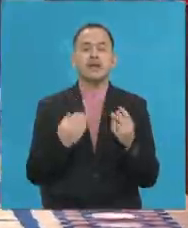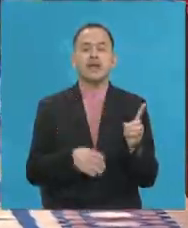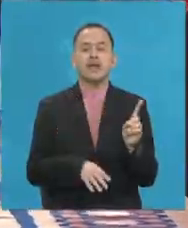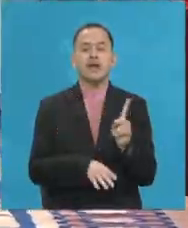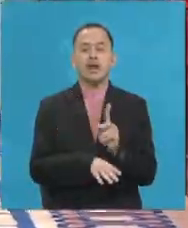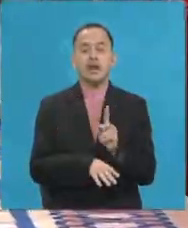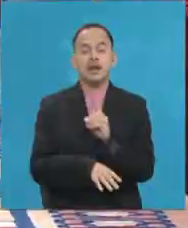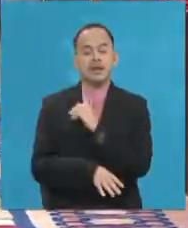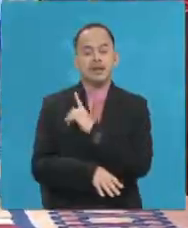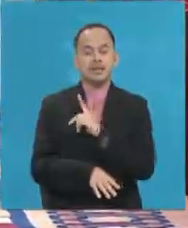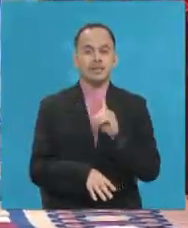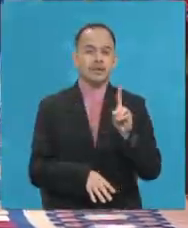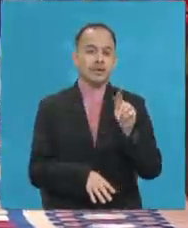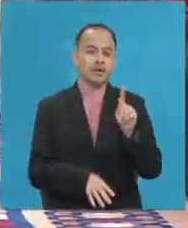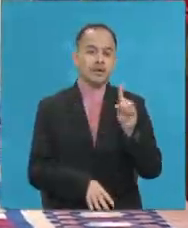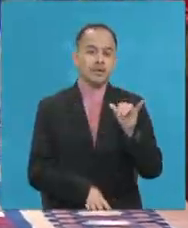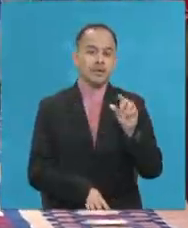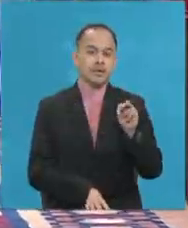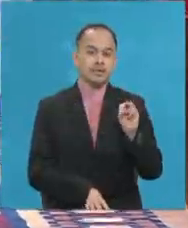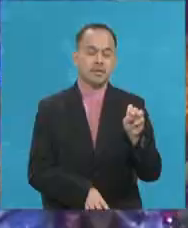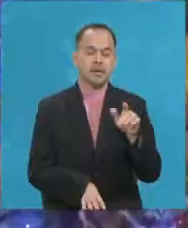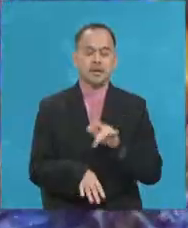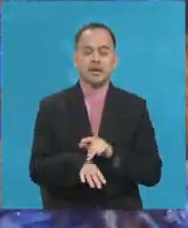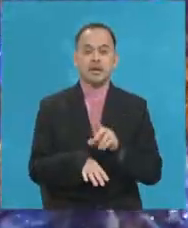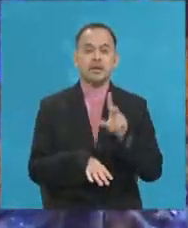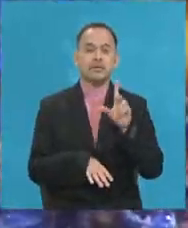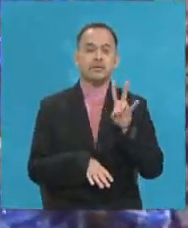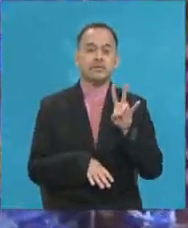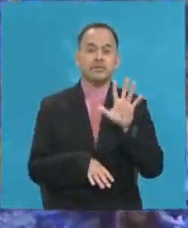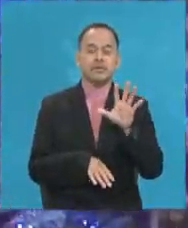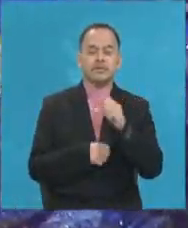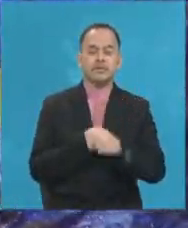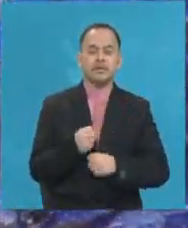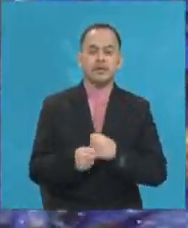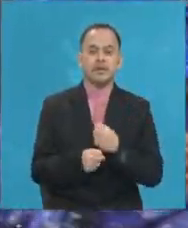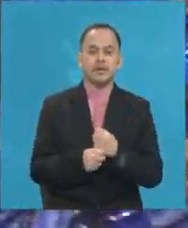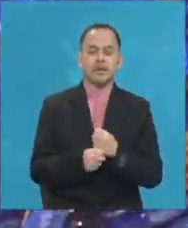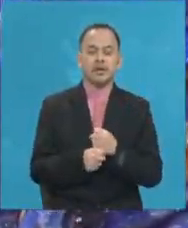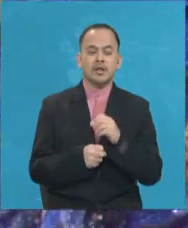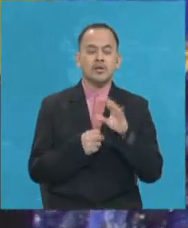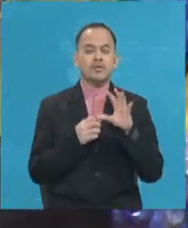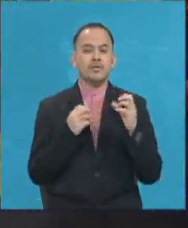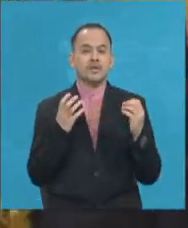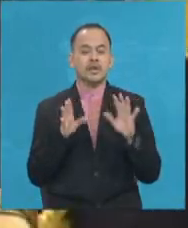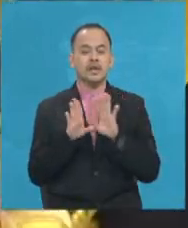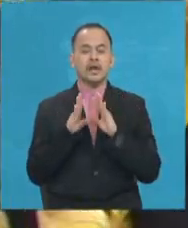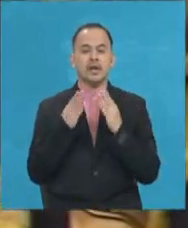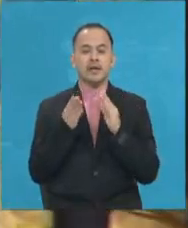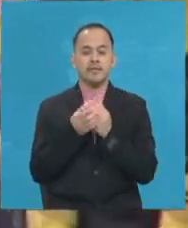keputeraan kebawah duli Yang Maha Mulia ke-75 dalam suasana aman dan selamat